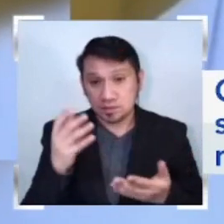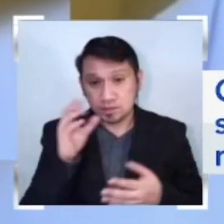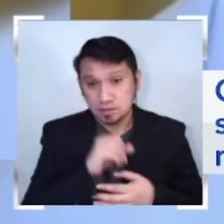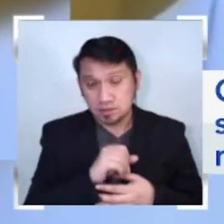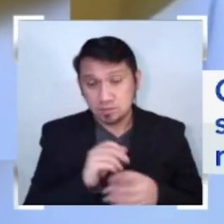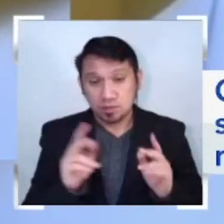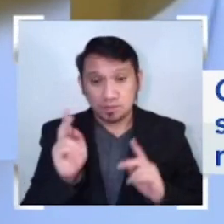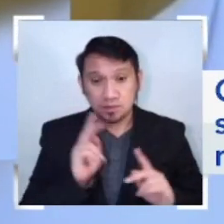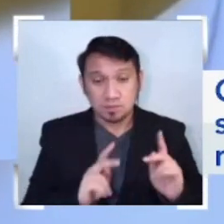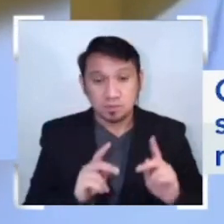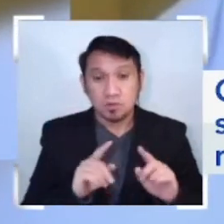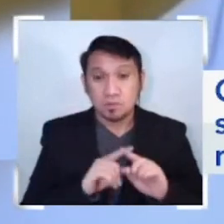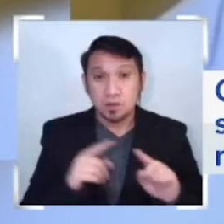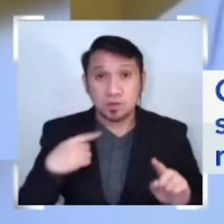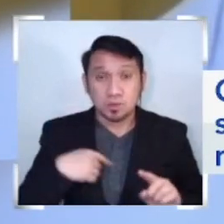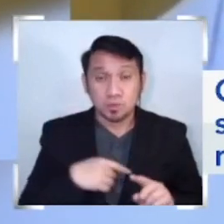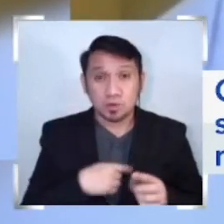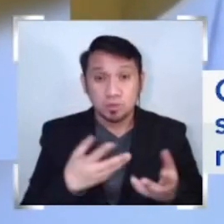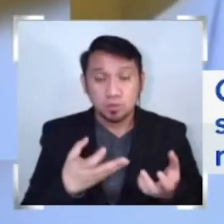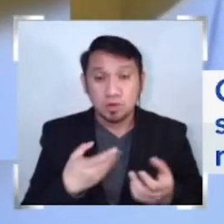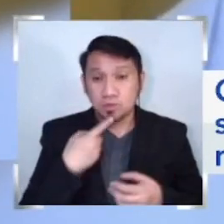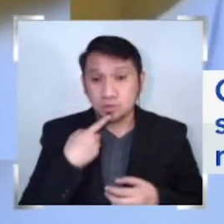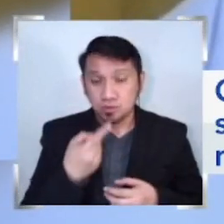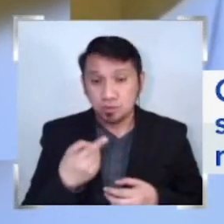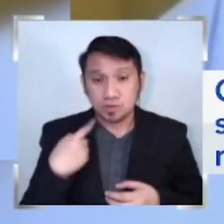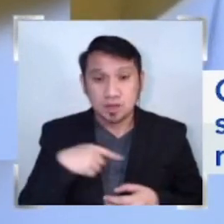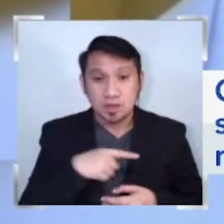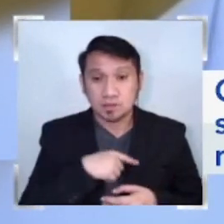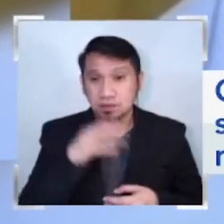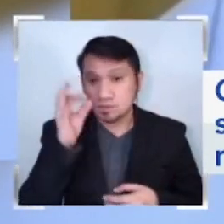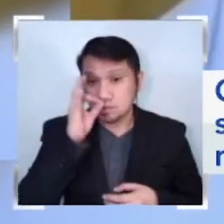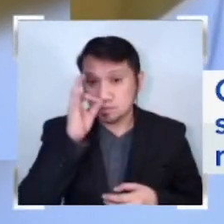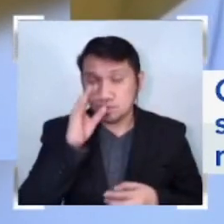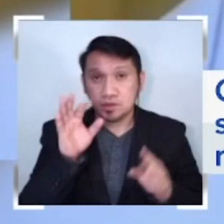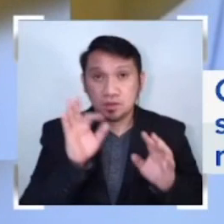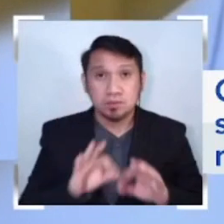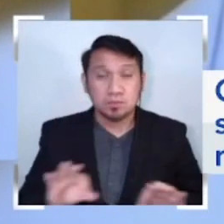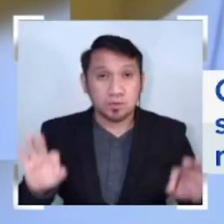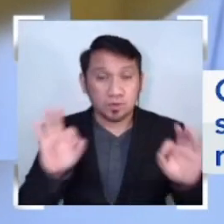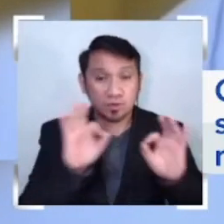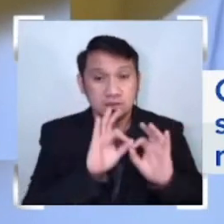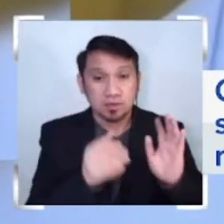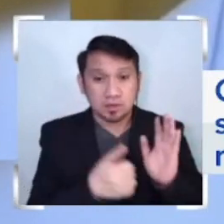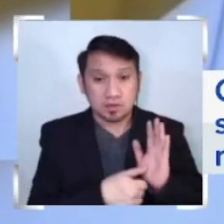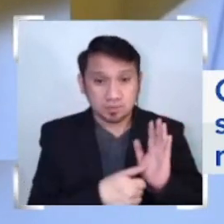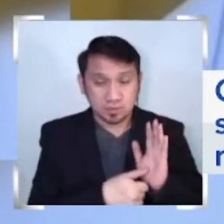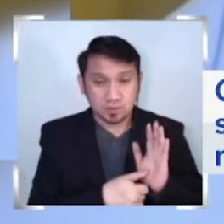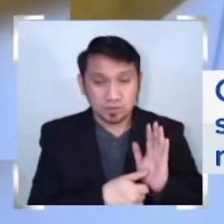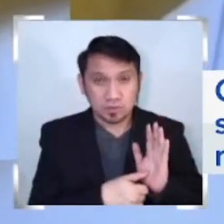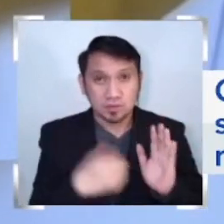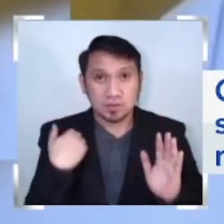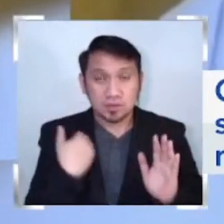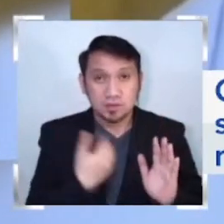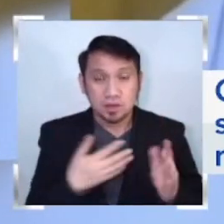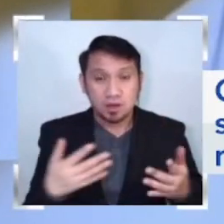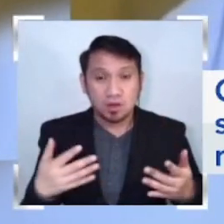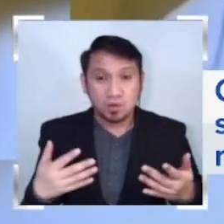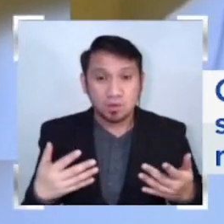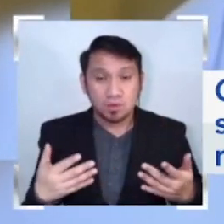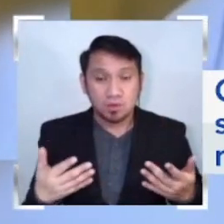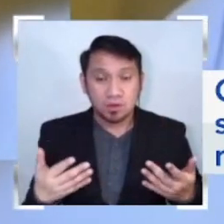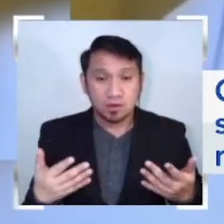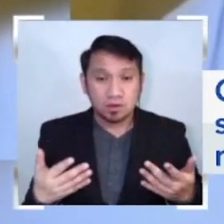namin sabihin po, Yusek, tayo mga Pilipino, importante ho ang halalan sa buhay na atin bansa, sa ating